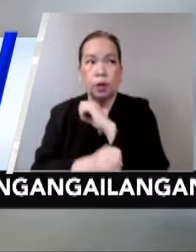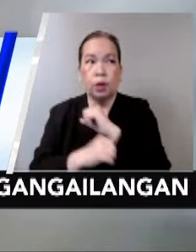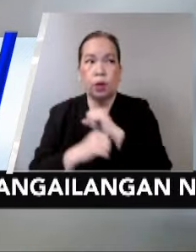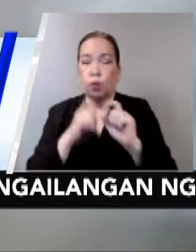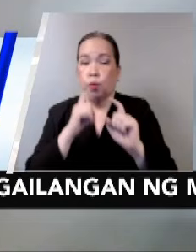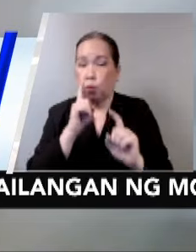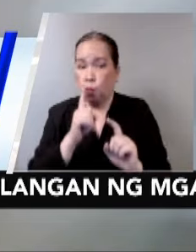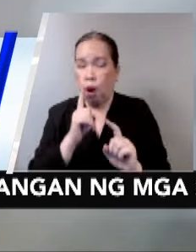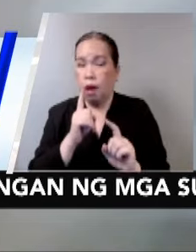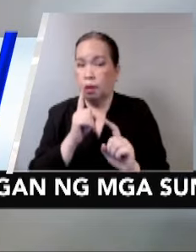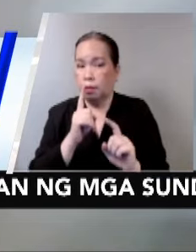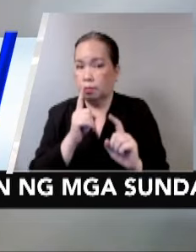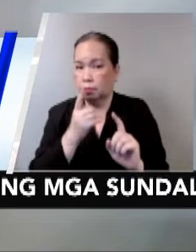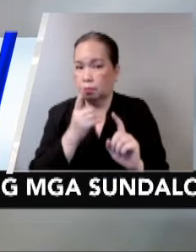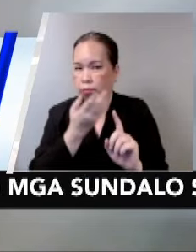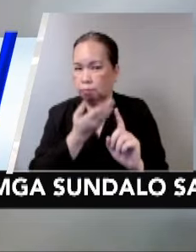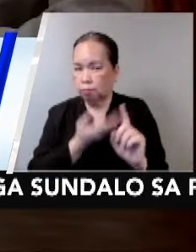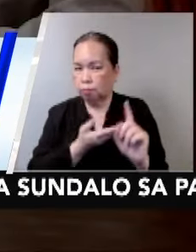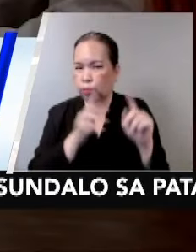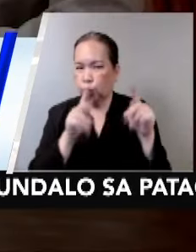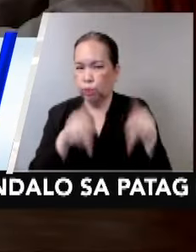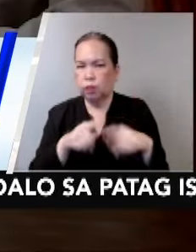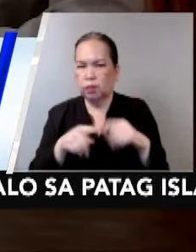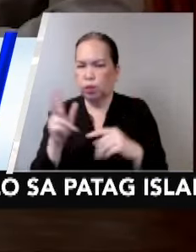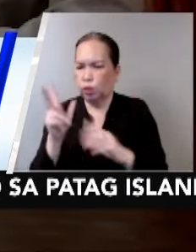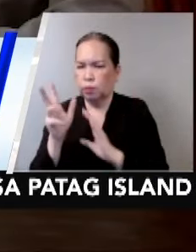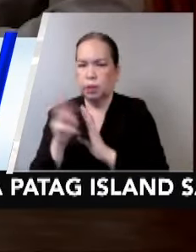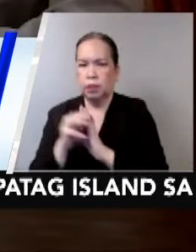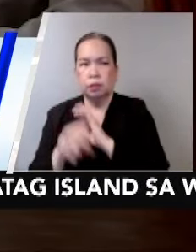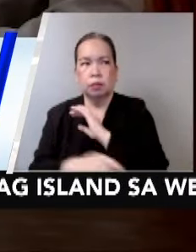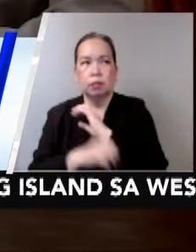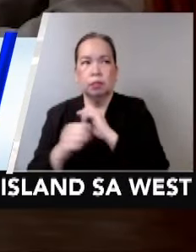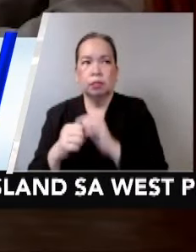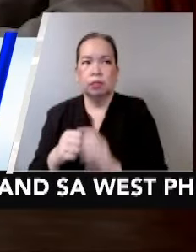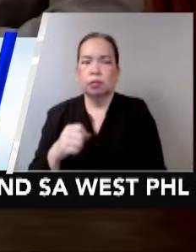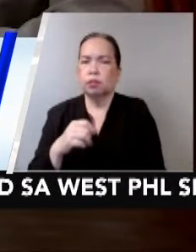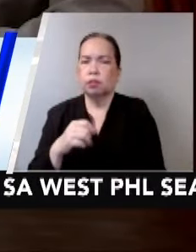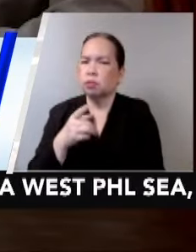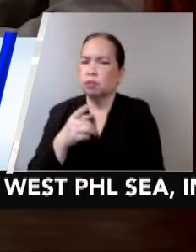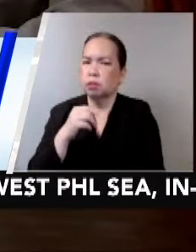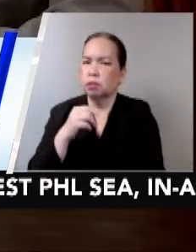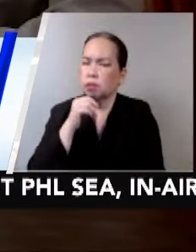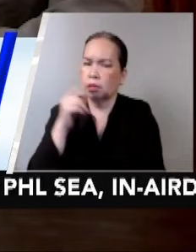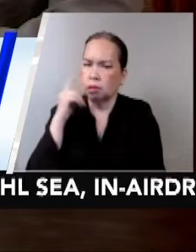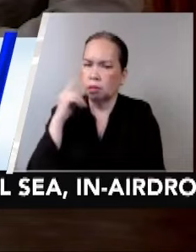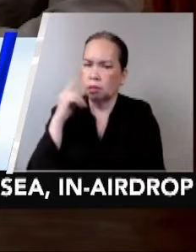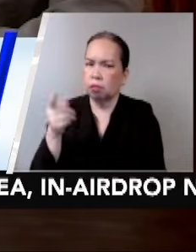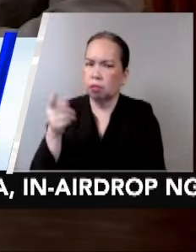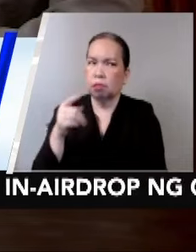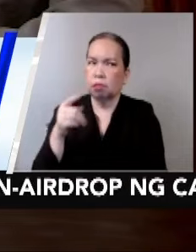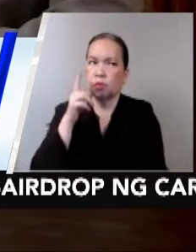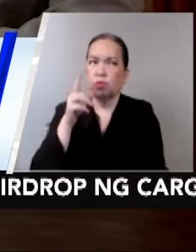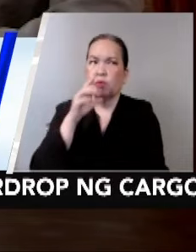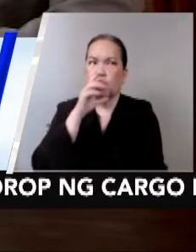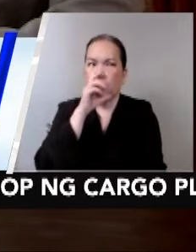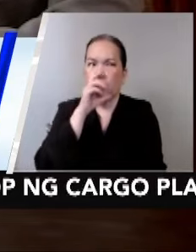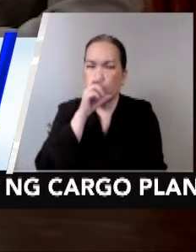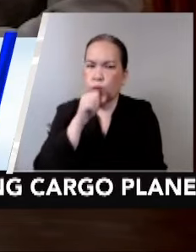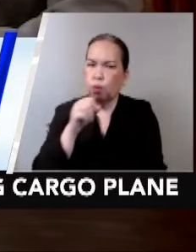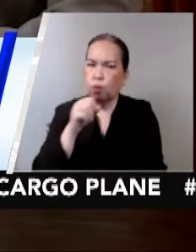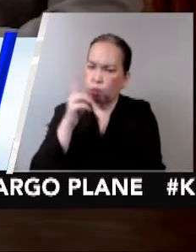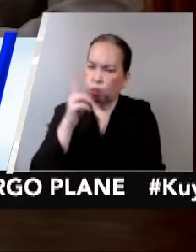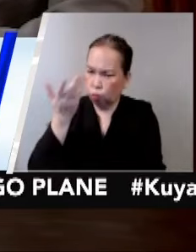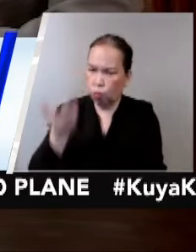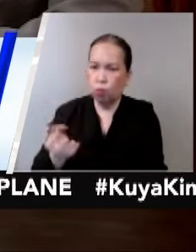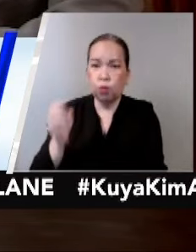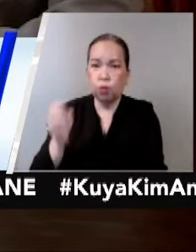sa loob lang ng 30 minuto. Hindi nga po kasi aakalain kasi nga matanda, maayos yung pananamit. So